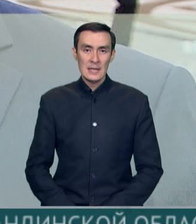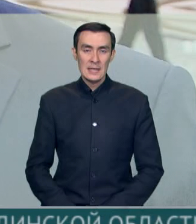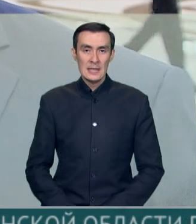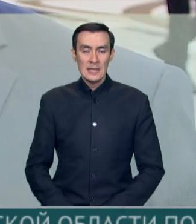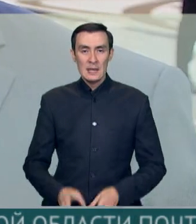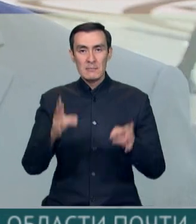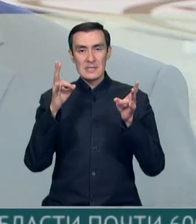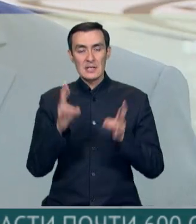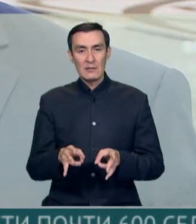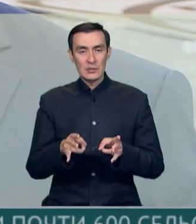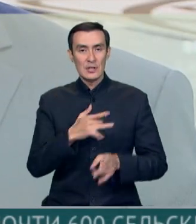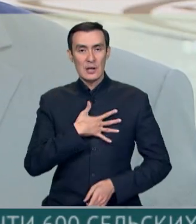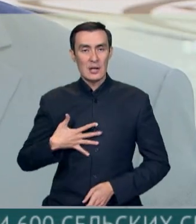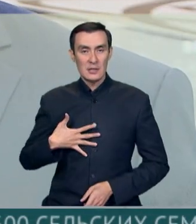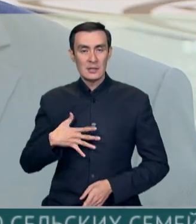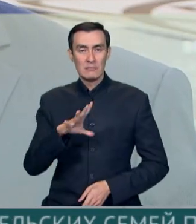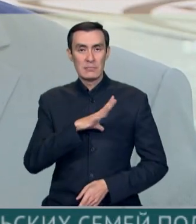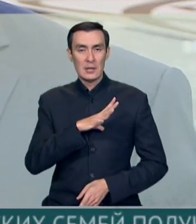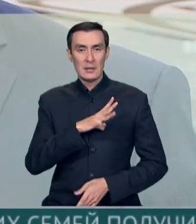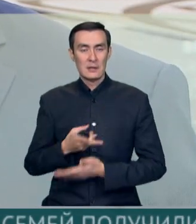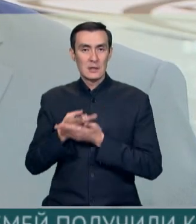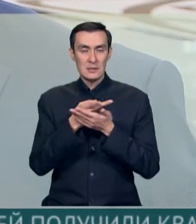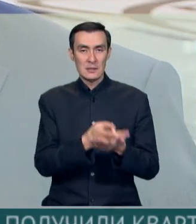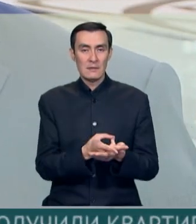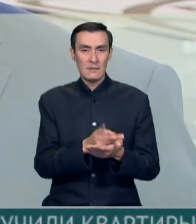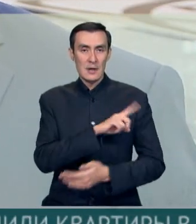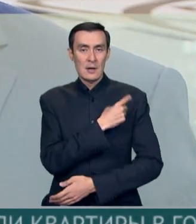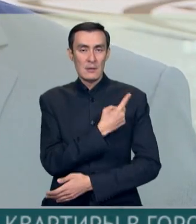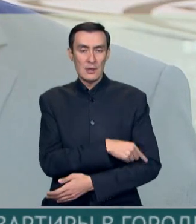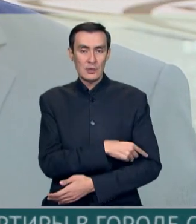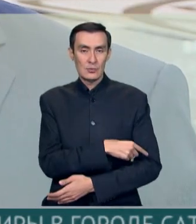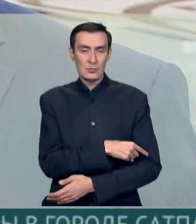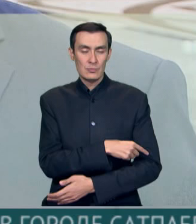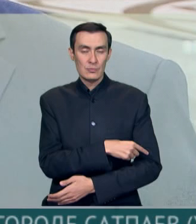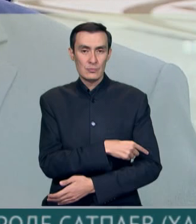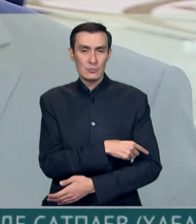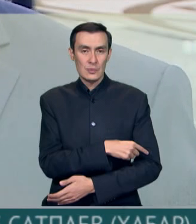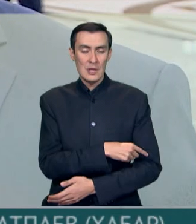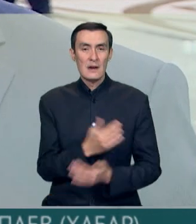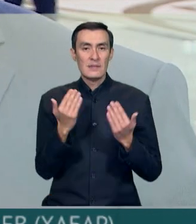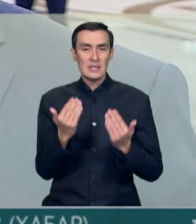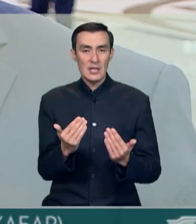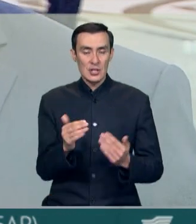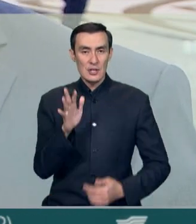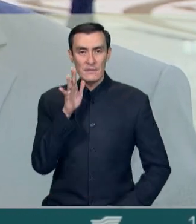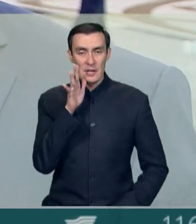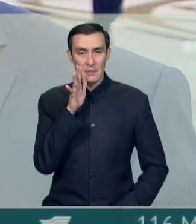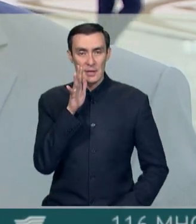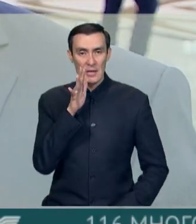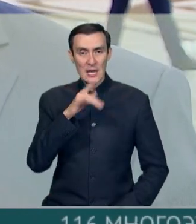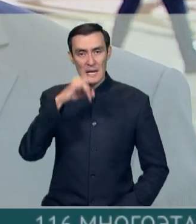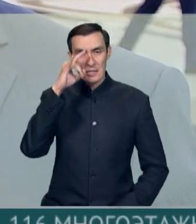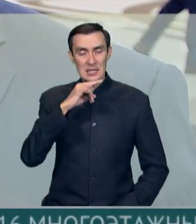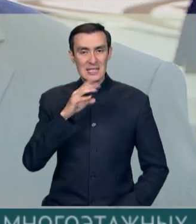Пострадавшие направлены в Тушинскую районную клиническую больницу. В настоящее время казахстанские